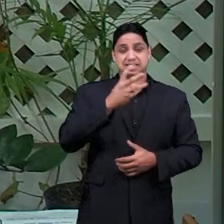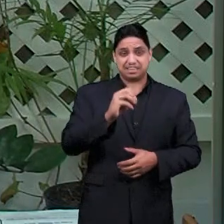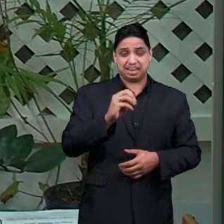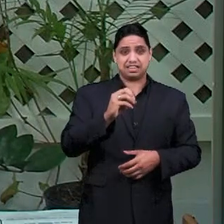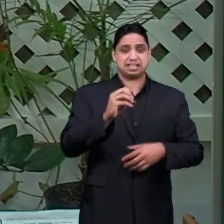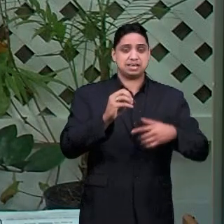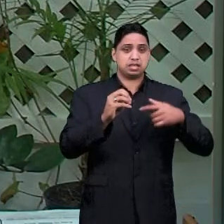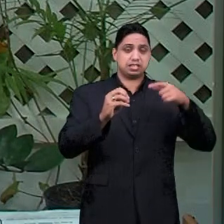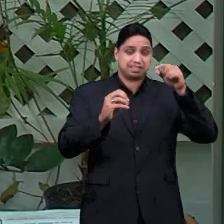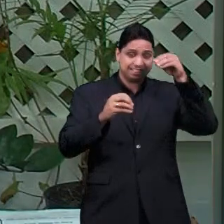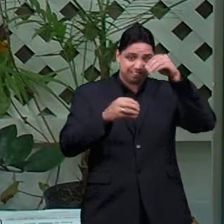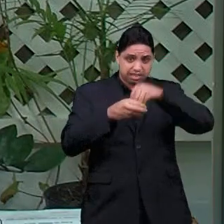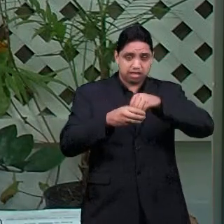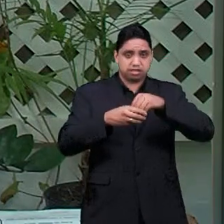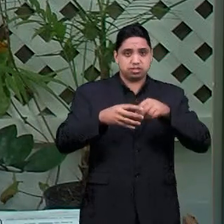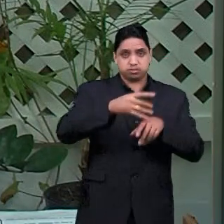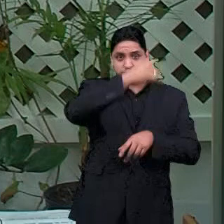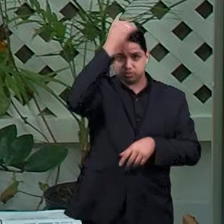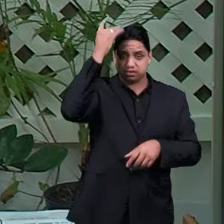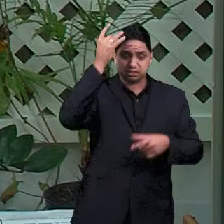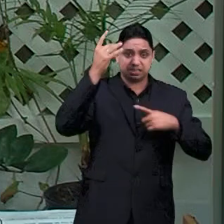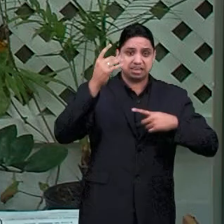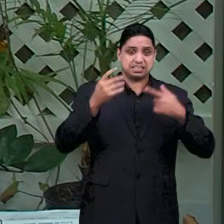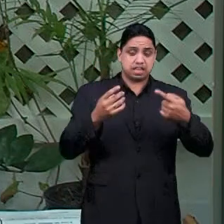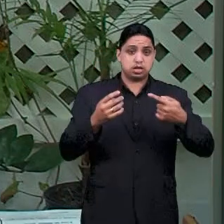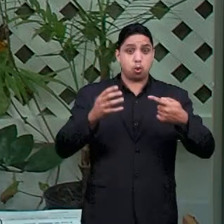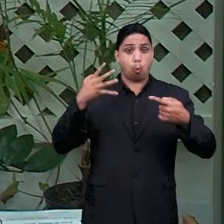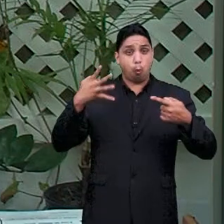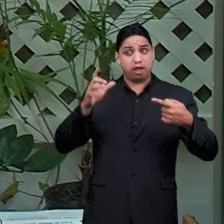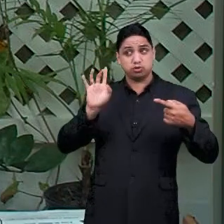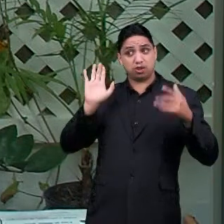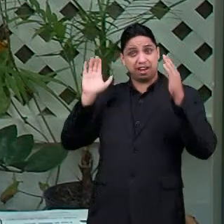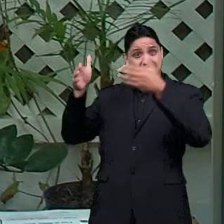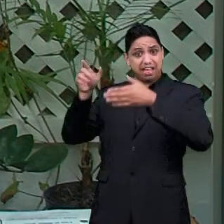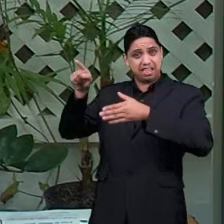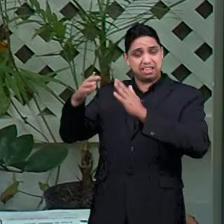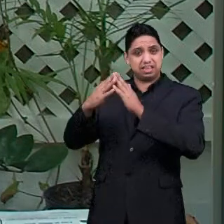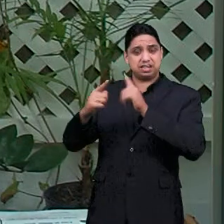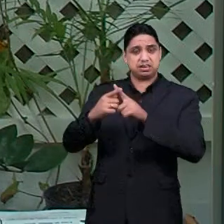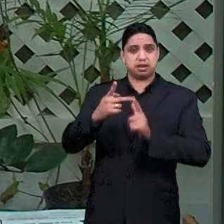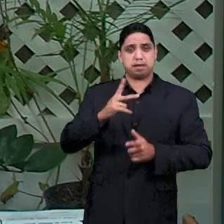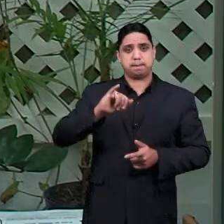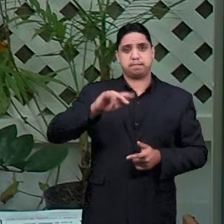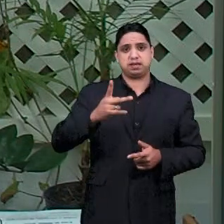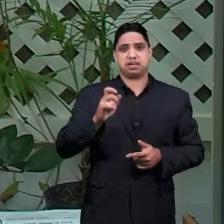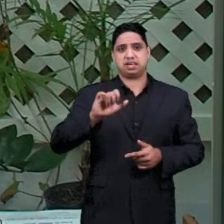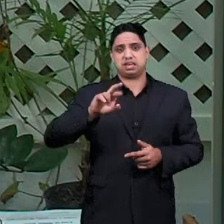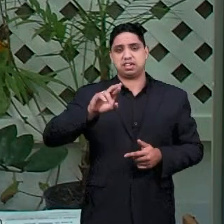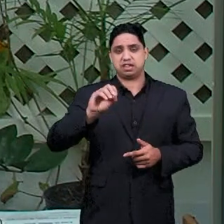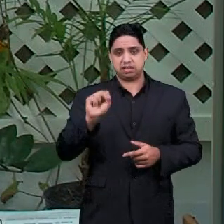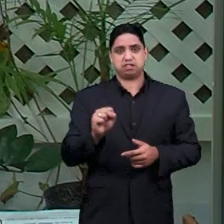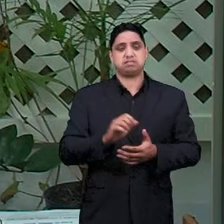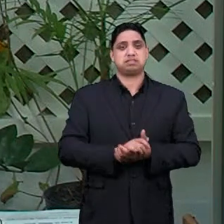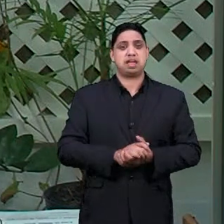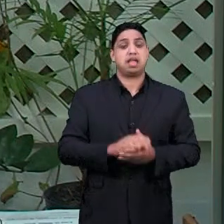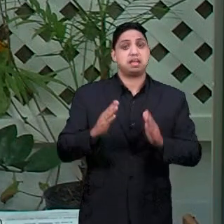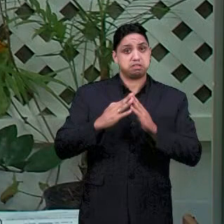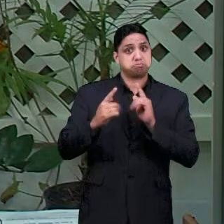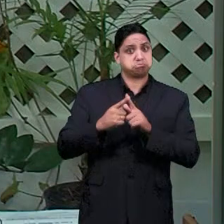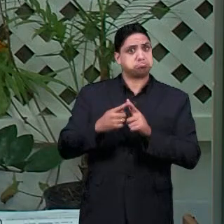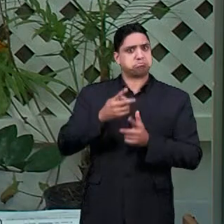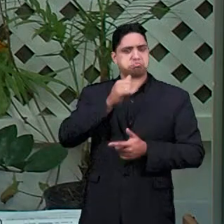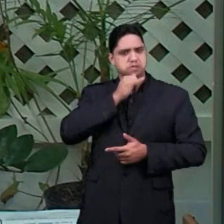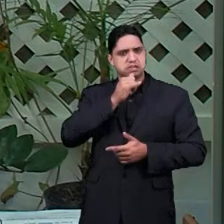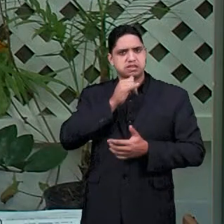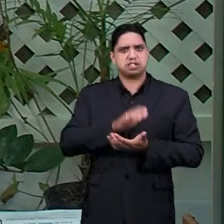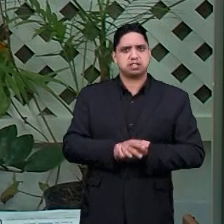eu 7 églises. 4 de la ville de Pinheiros. Quelle merveille! L'église de Pinheiros donne un exemple et